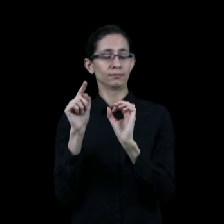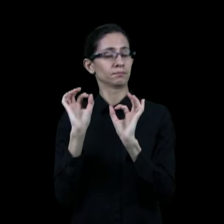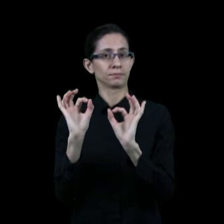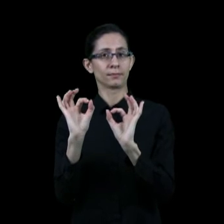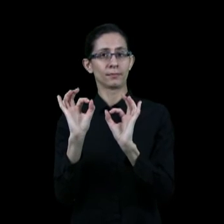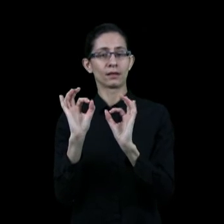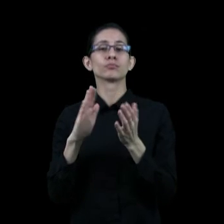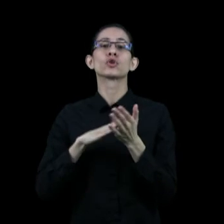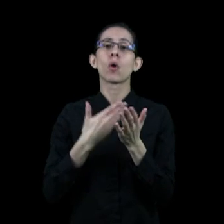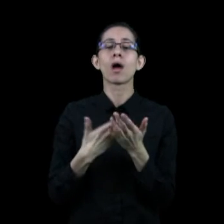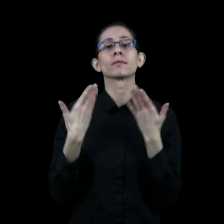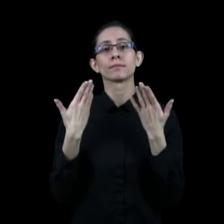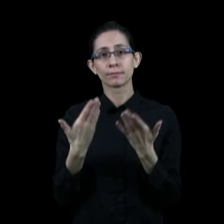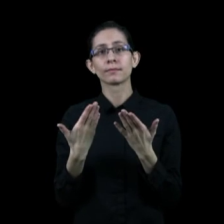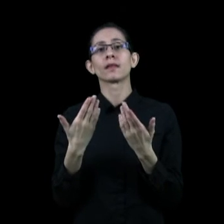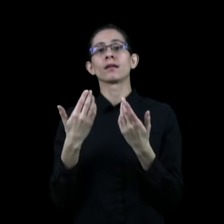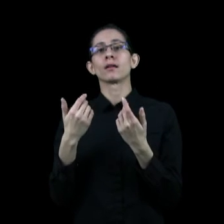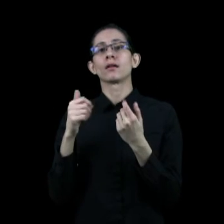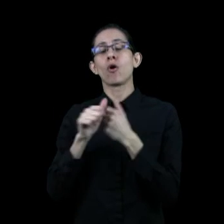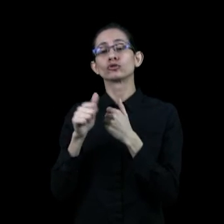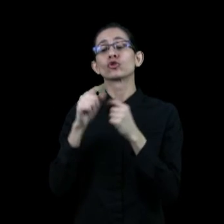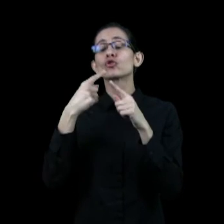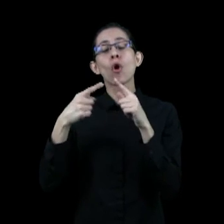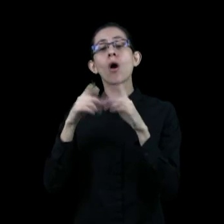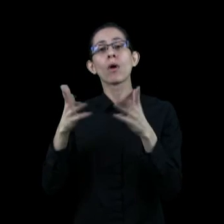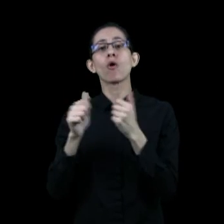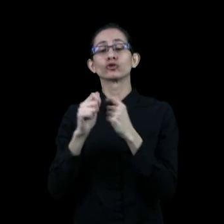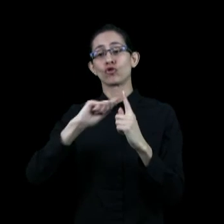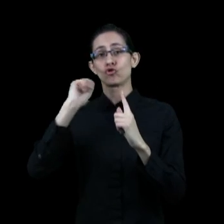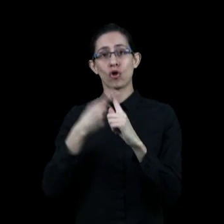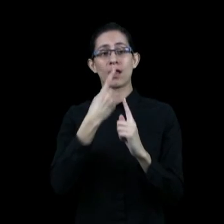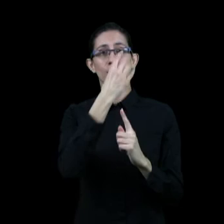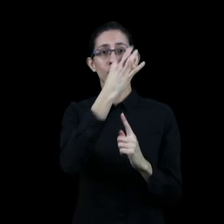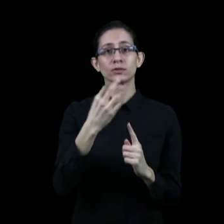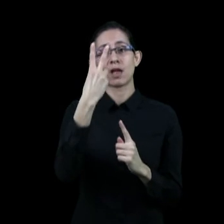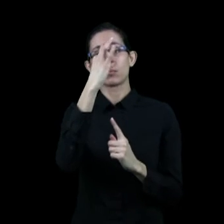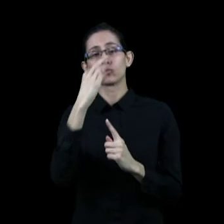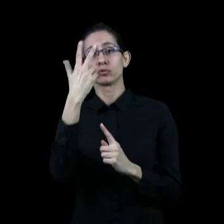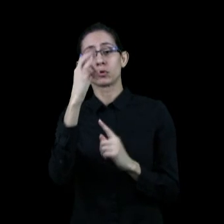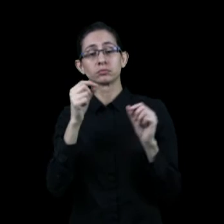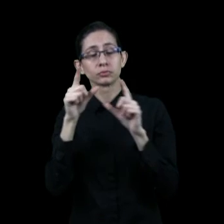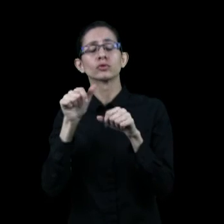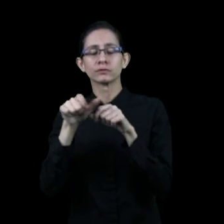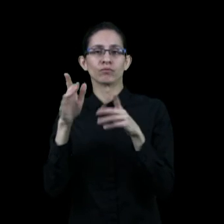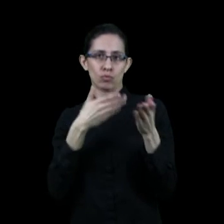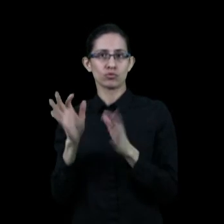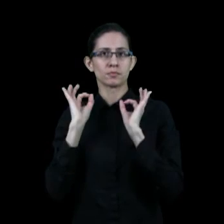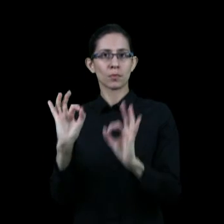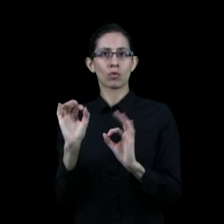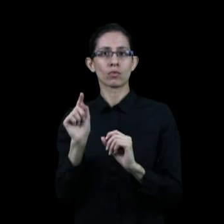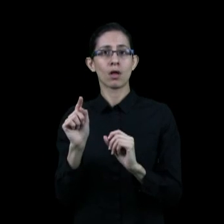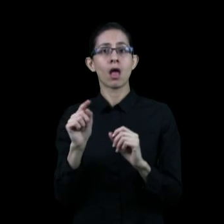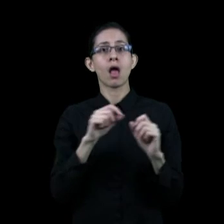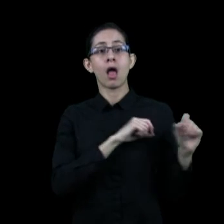przyszłości, omawiając hiperinflację. Ekonomiści boją się też sytuacji, gdy inflacja jest ujemna. To prowadzi do